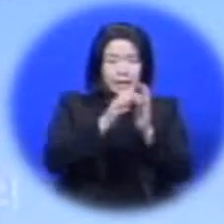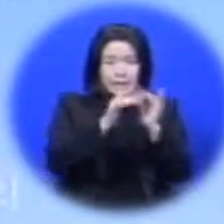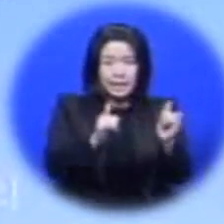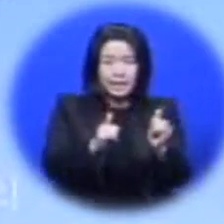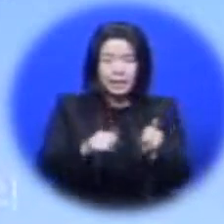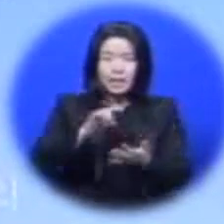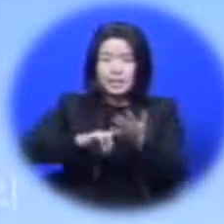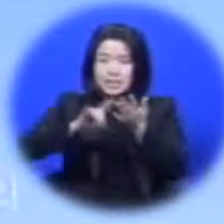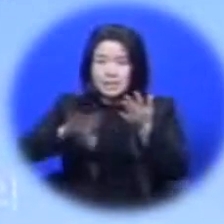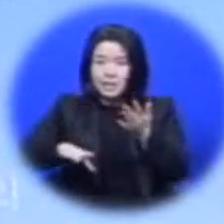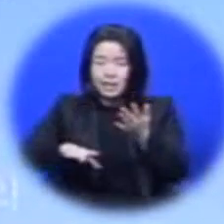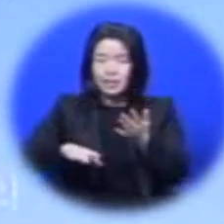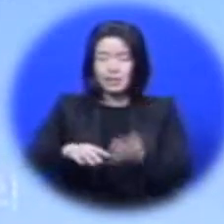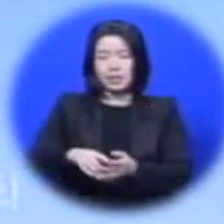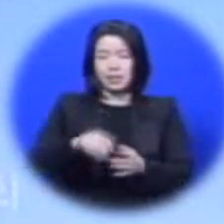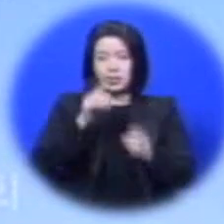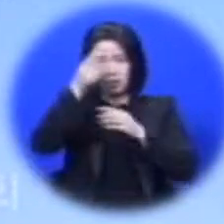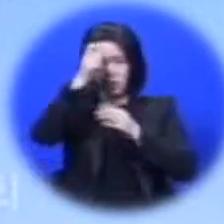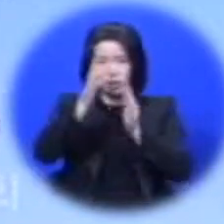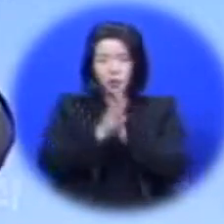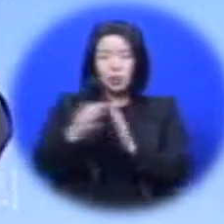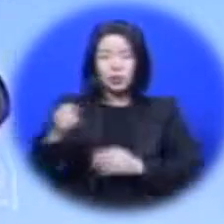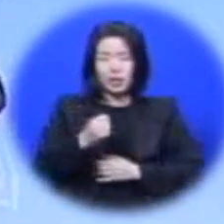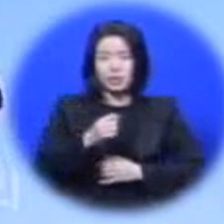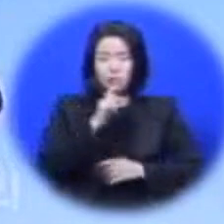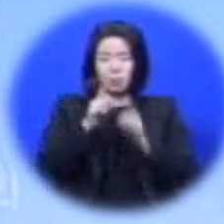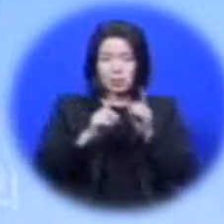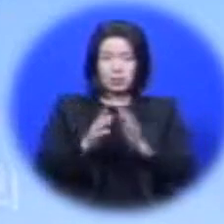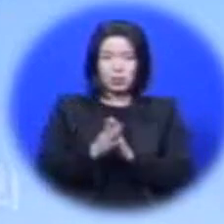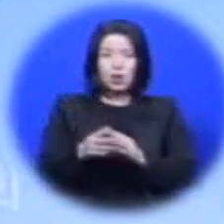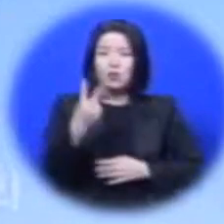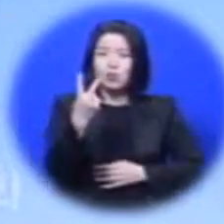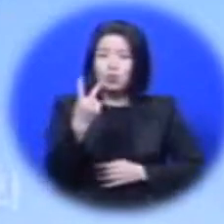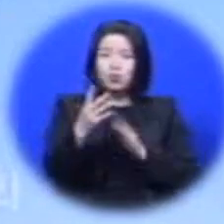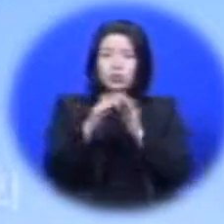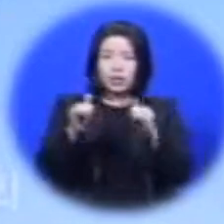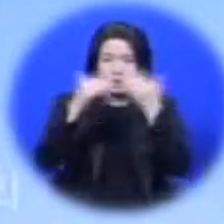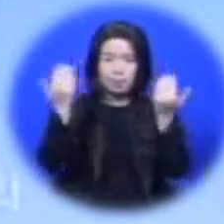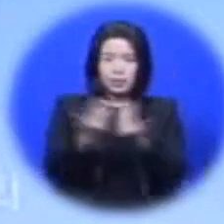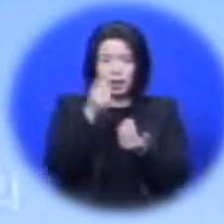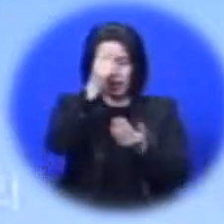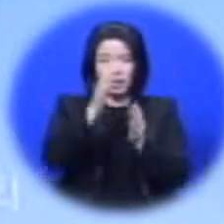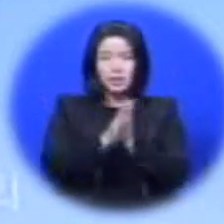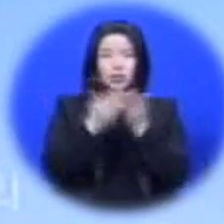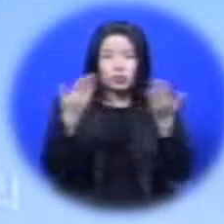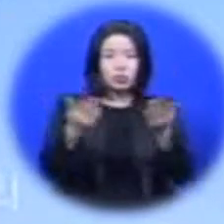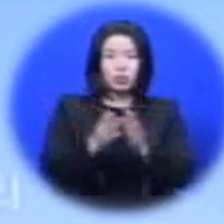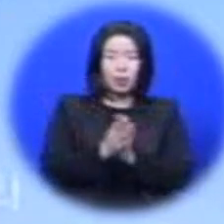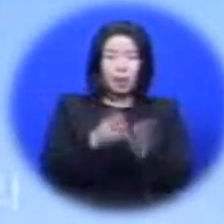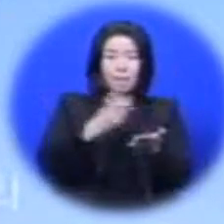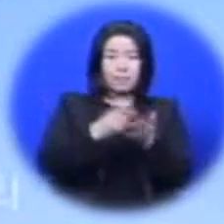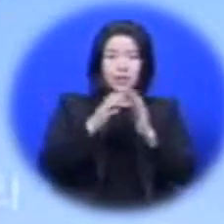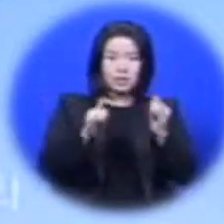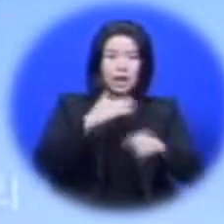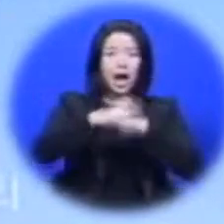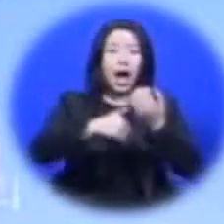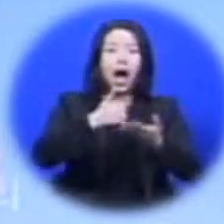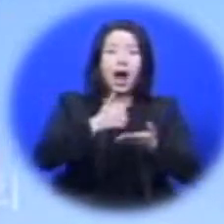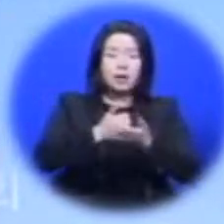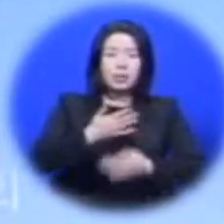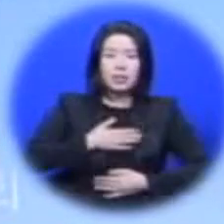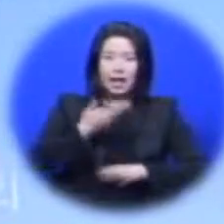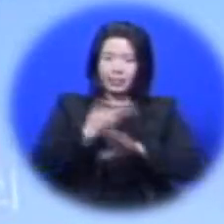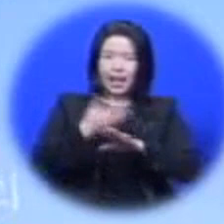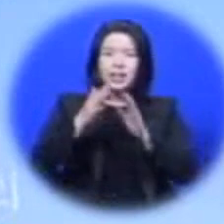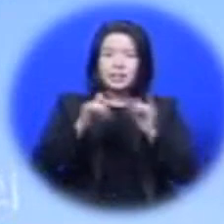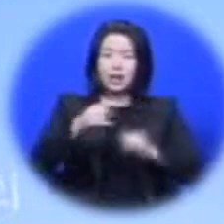기도를 가지고 설명하셨습니다. 둘 다 하나님께 기도했어요. 바리새인은 하나님이여 나는 다른